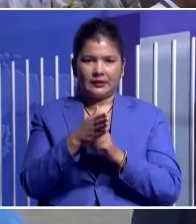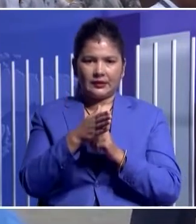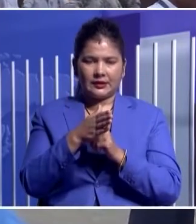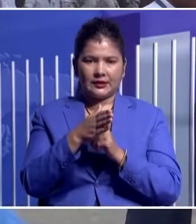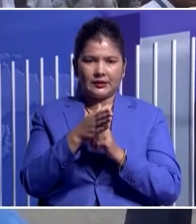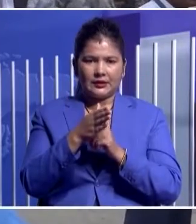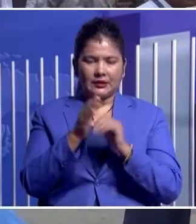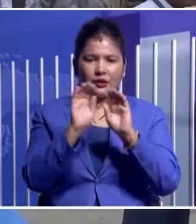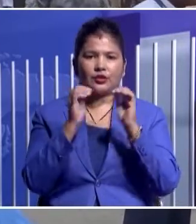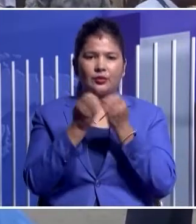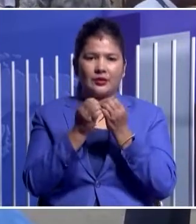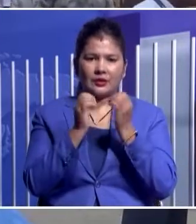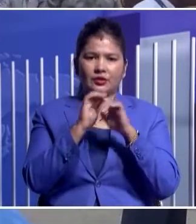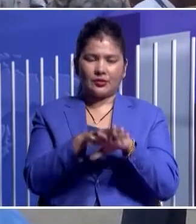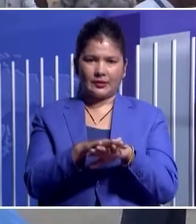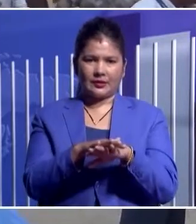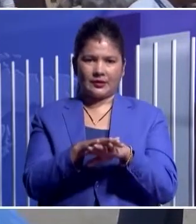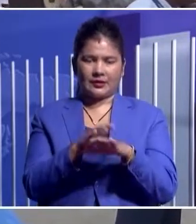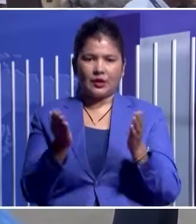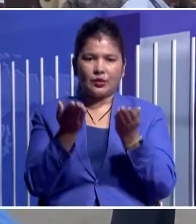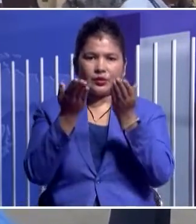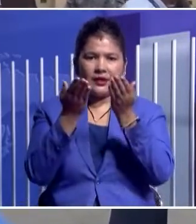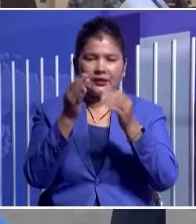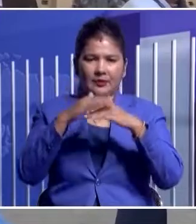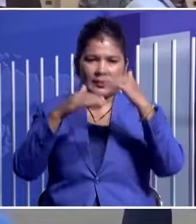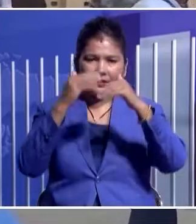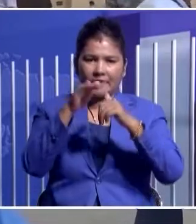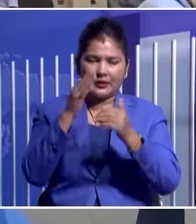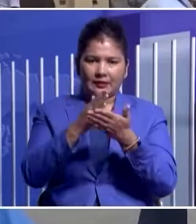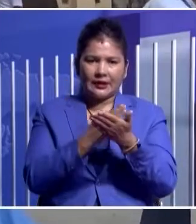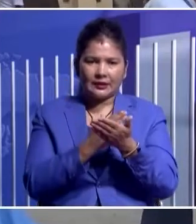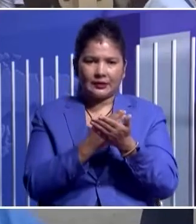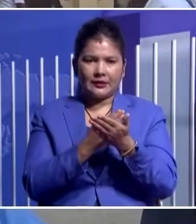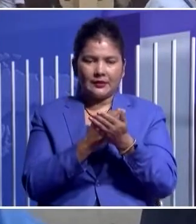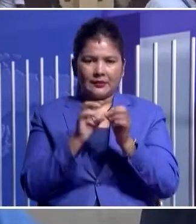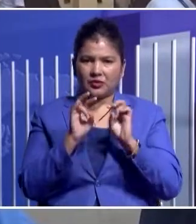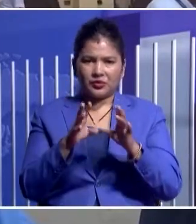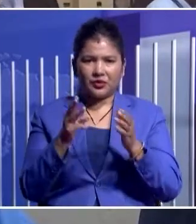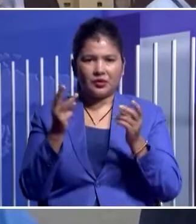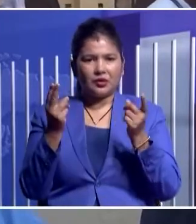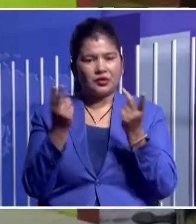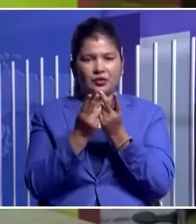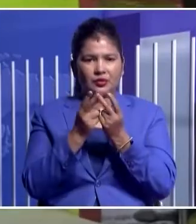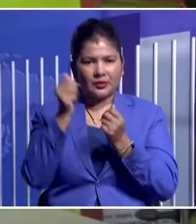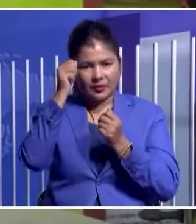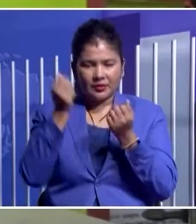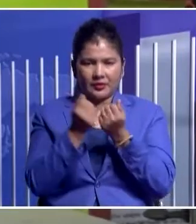समुदाय सबैलाई समेटेर सबैको उत्थान र विकासको लागि ल्याएको कार्यक्रममा कोही पनि नछुटेको जस्तो मैले अनुभूति गरेको